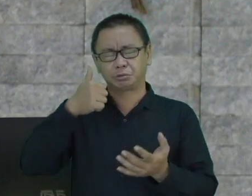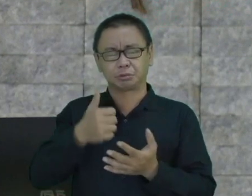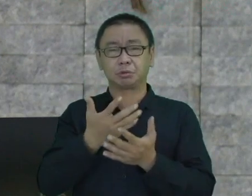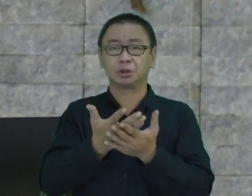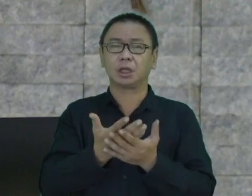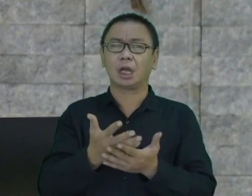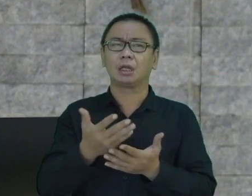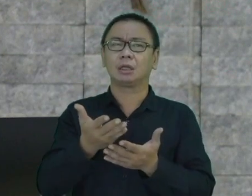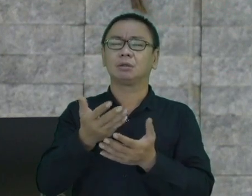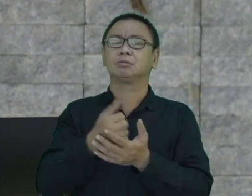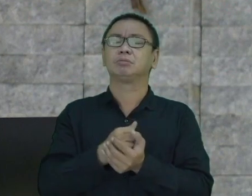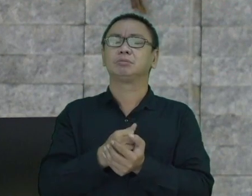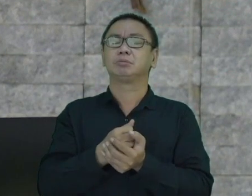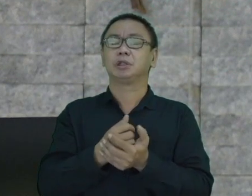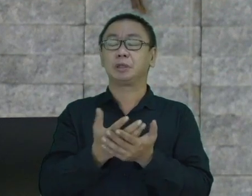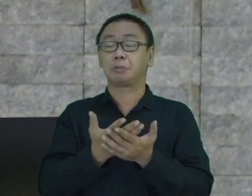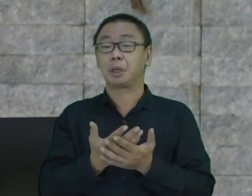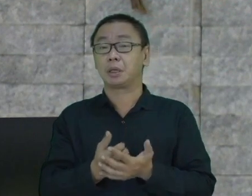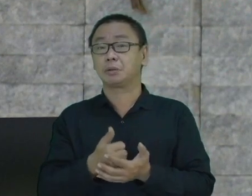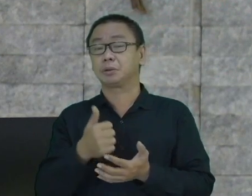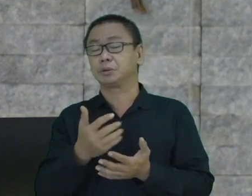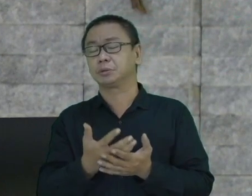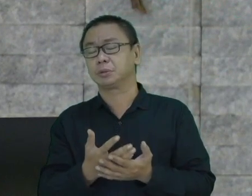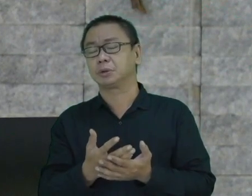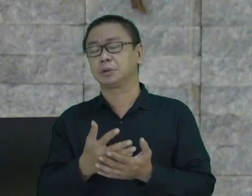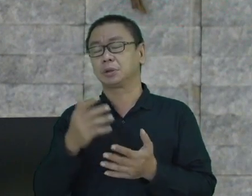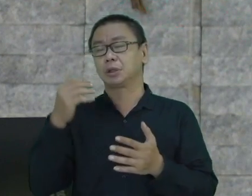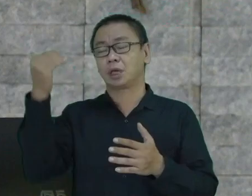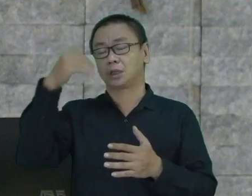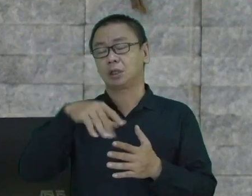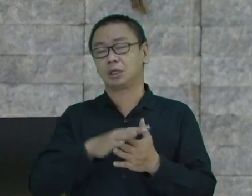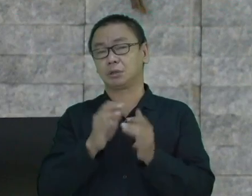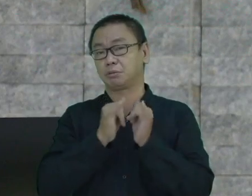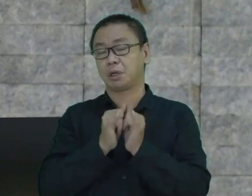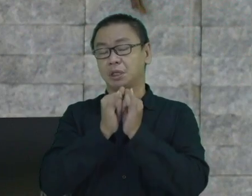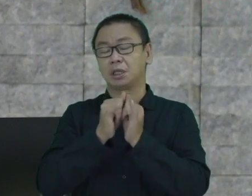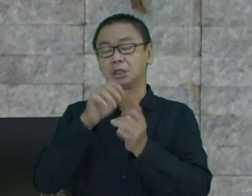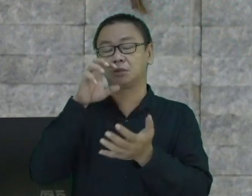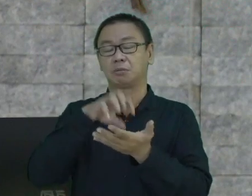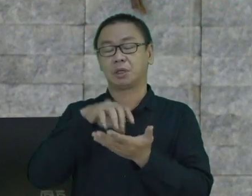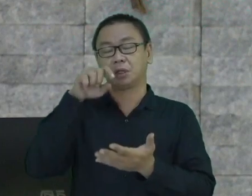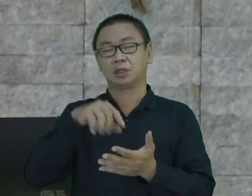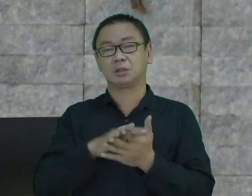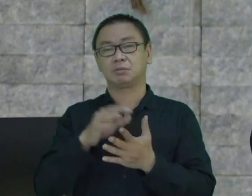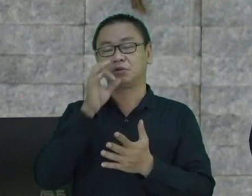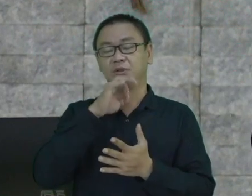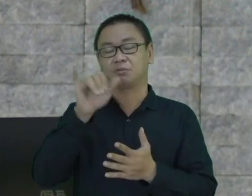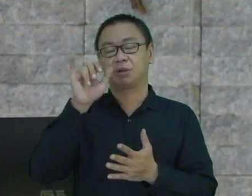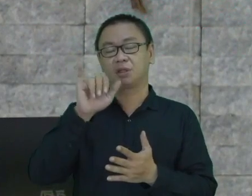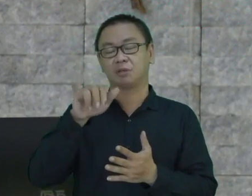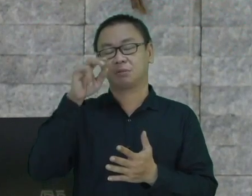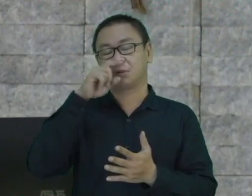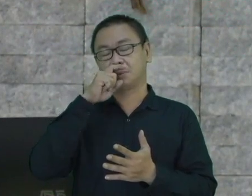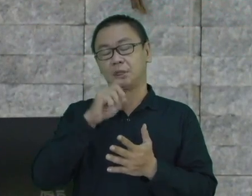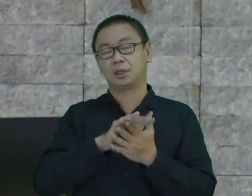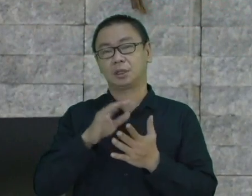sesuatu dari kehadiran dan ibadah kami di tempat ini. Berfirmanlah kepada kami ya Bapa, karena